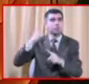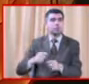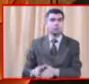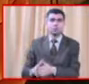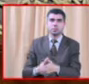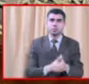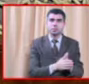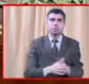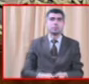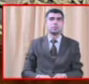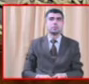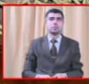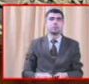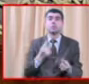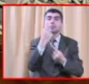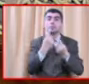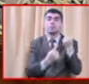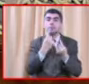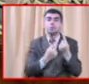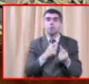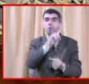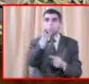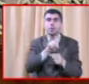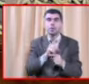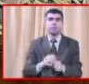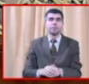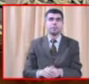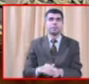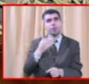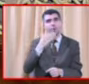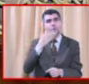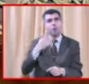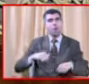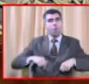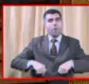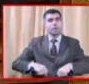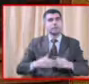تعقيب السيد نائب أو السيدة النائبة. شكرا السيد الوزير.